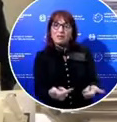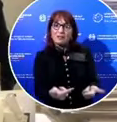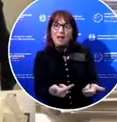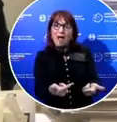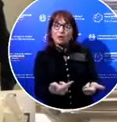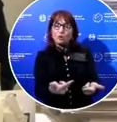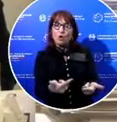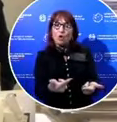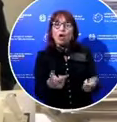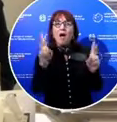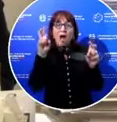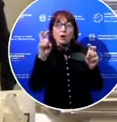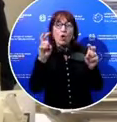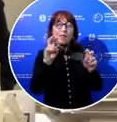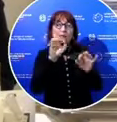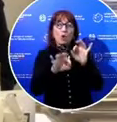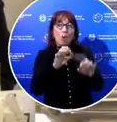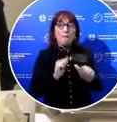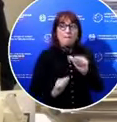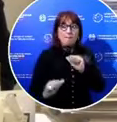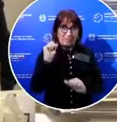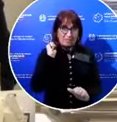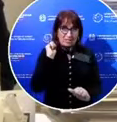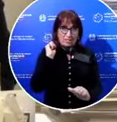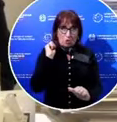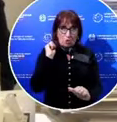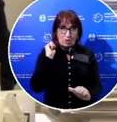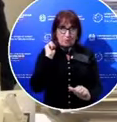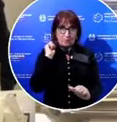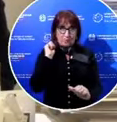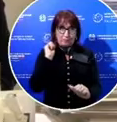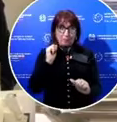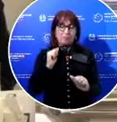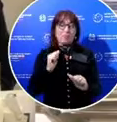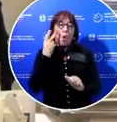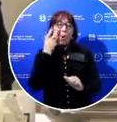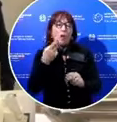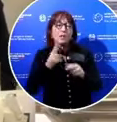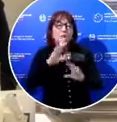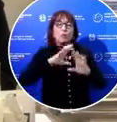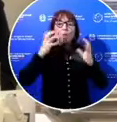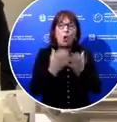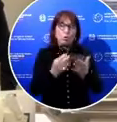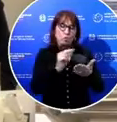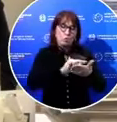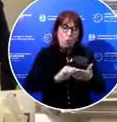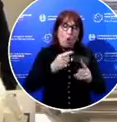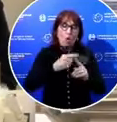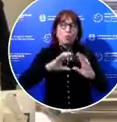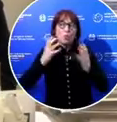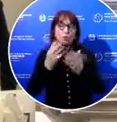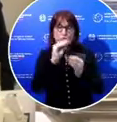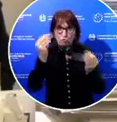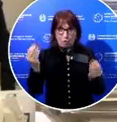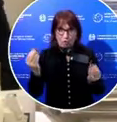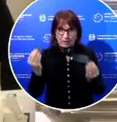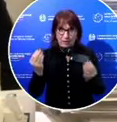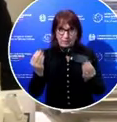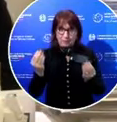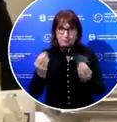alla prevenzione, soprattutto con riferimento al mondo della scuola e alla popolazione giovanile.